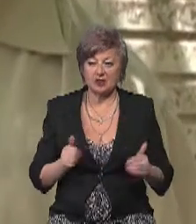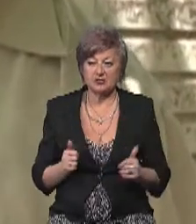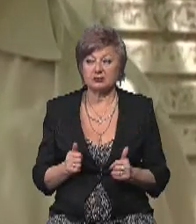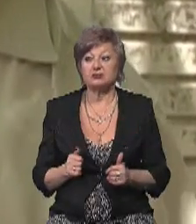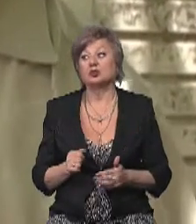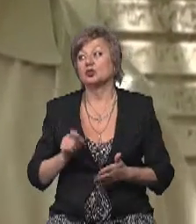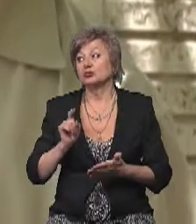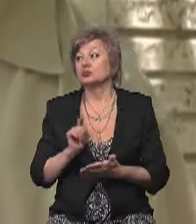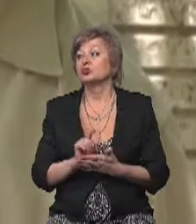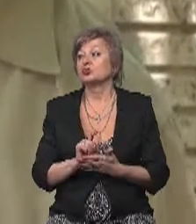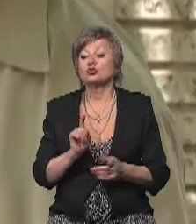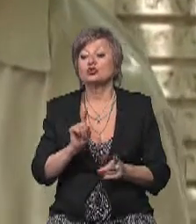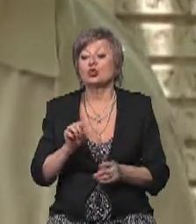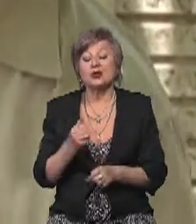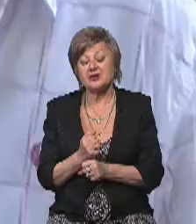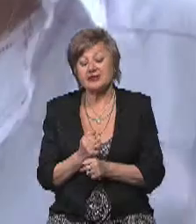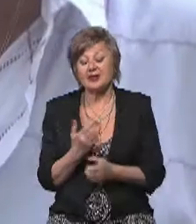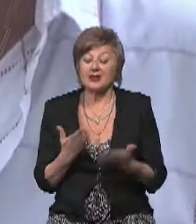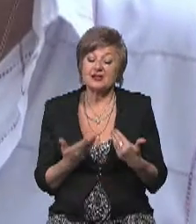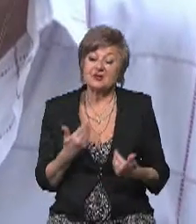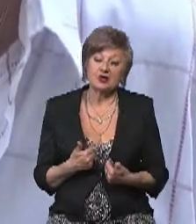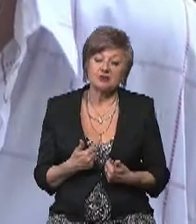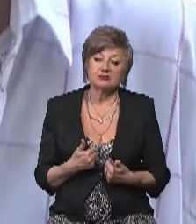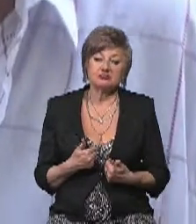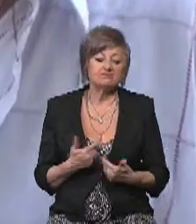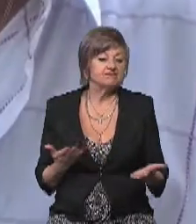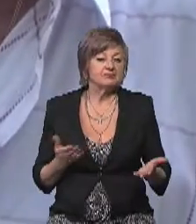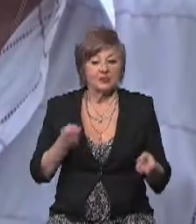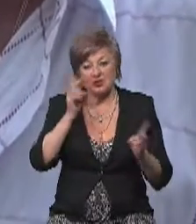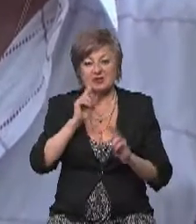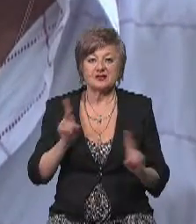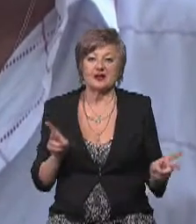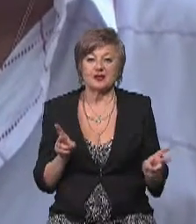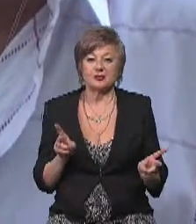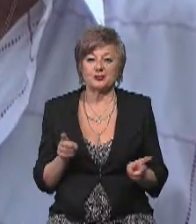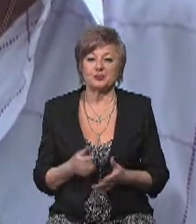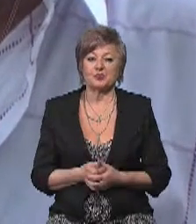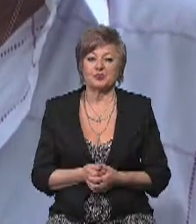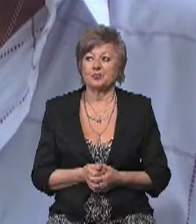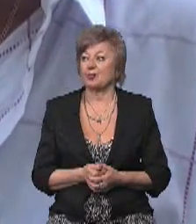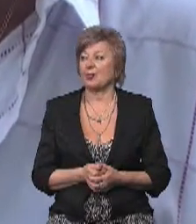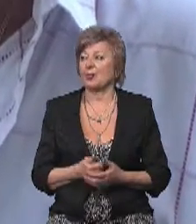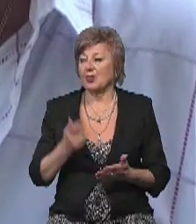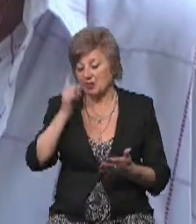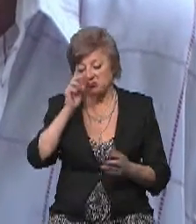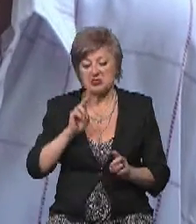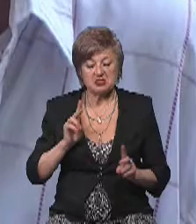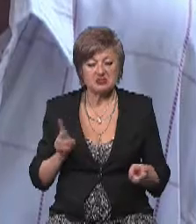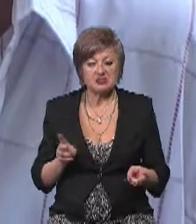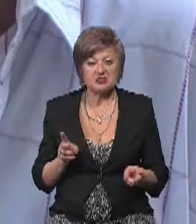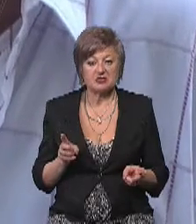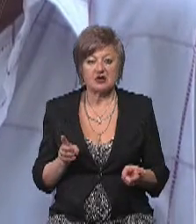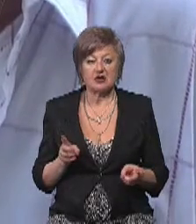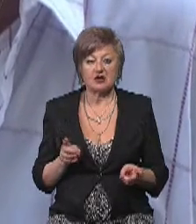зробив, якщо ви питаєте. Але я не знаю. Ні, не можу сказати. Я знаю, що не знаю, чи це він,